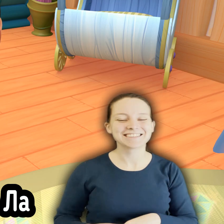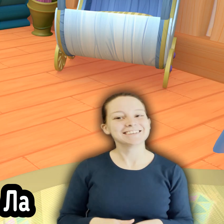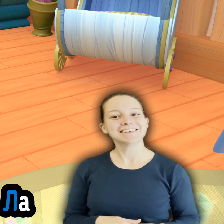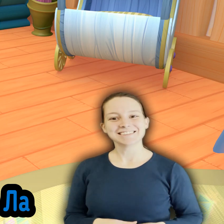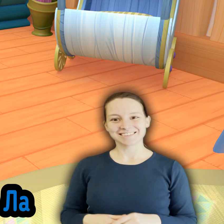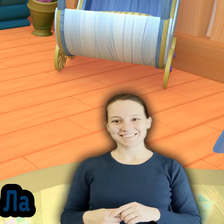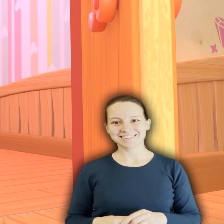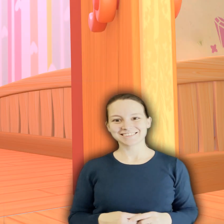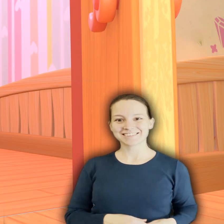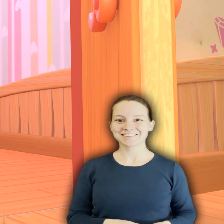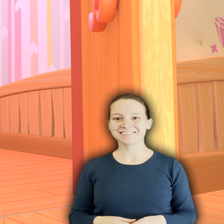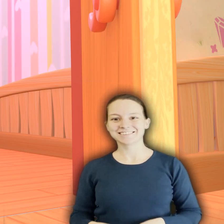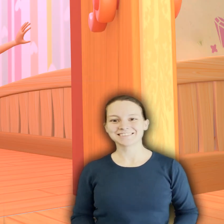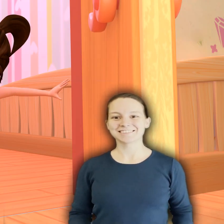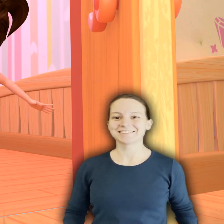Ла-ла-ла-ла-ла-ла-ла-ла.